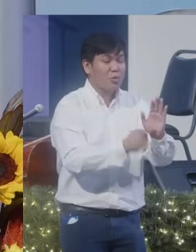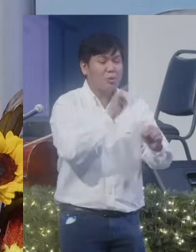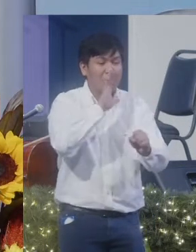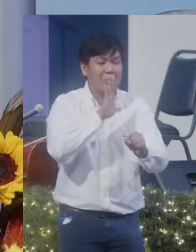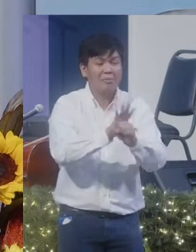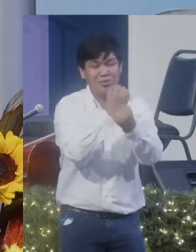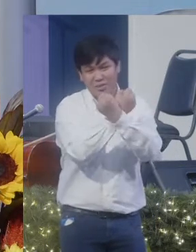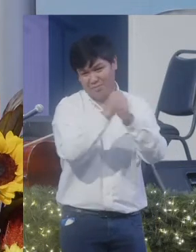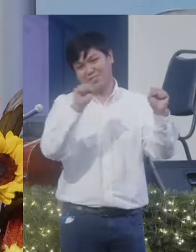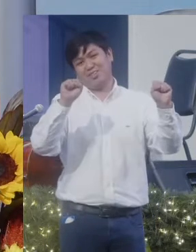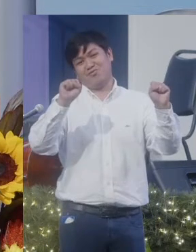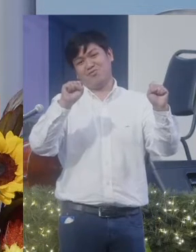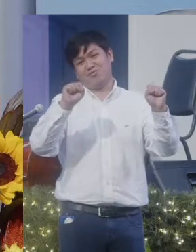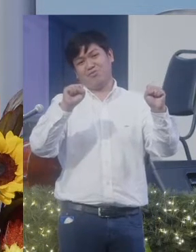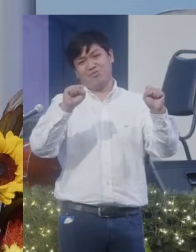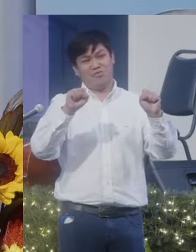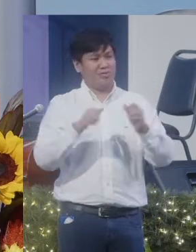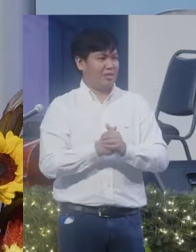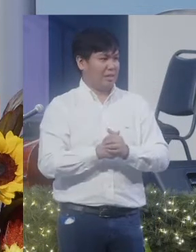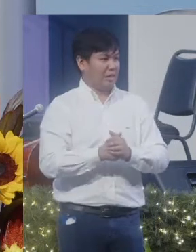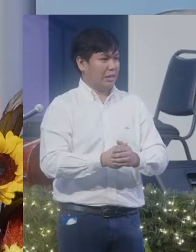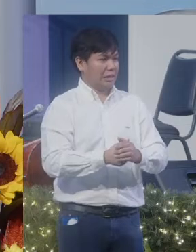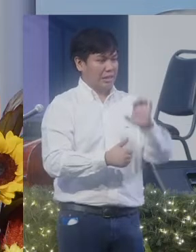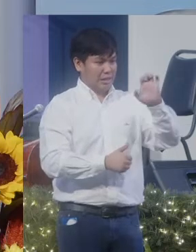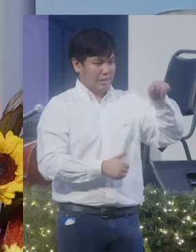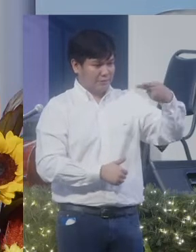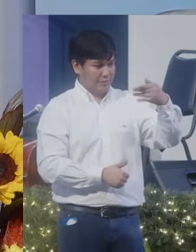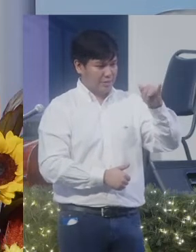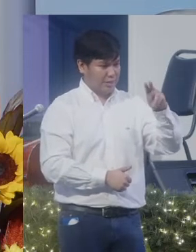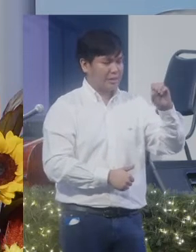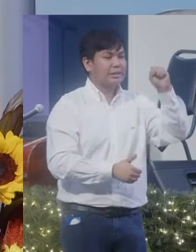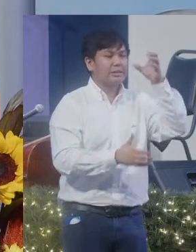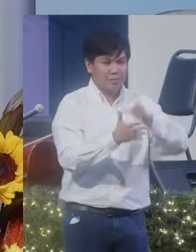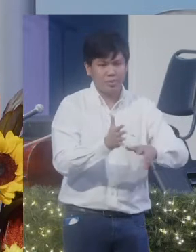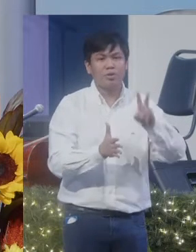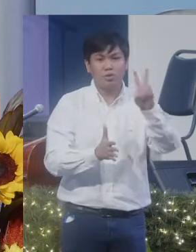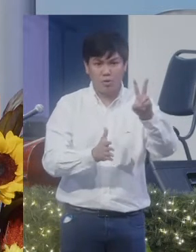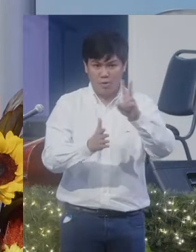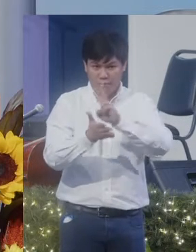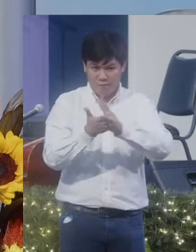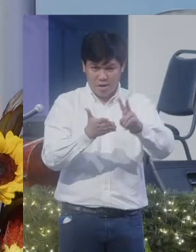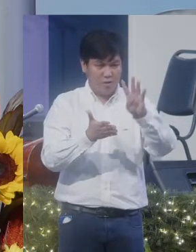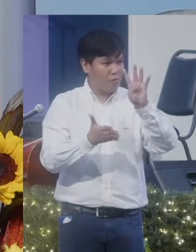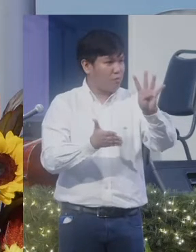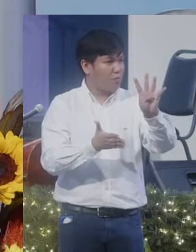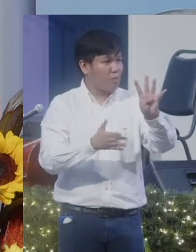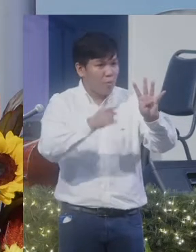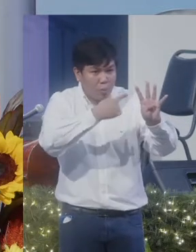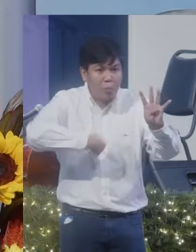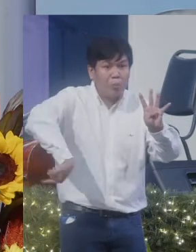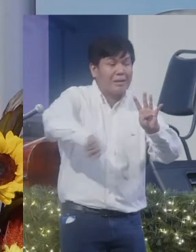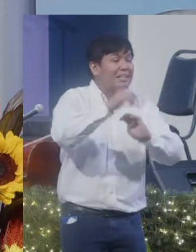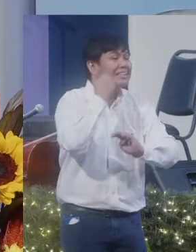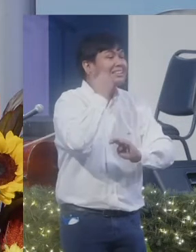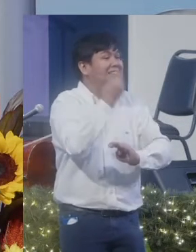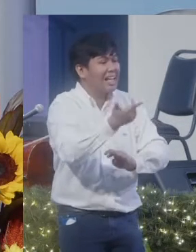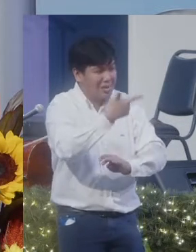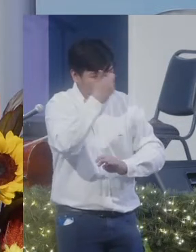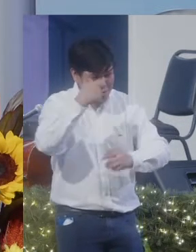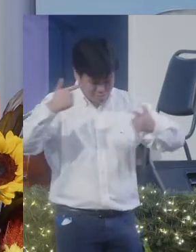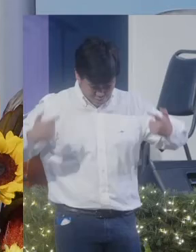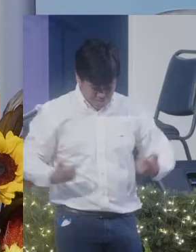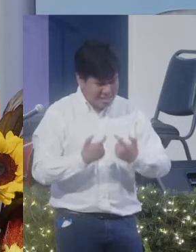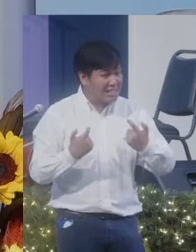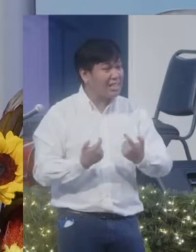kaligtasan. Hindi ba yun ang sabi sa Ephesians 2, verse 4? Tayo'y patay sa ating mga